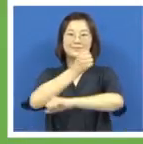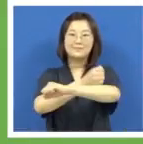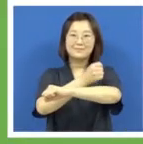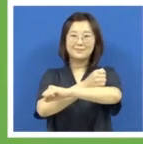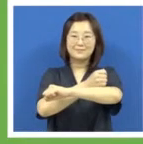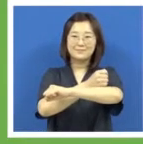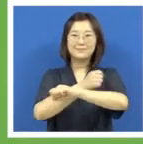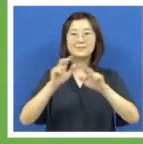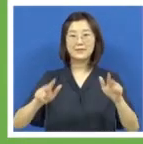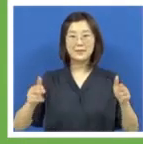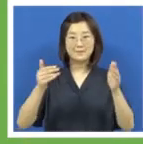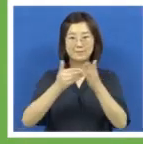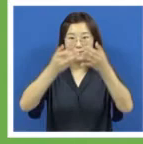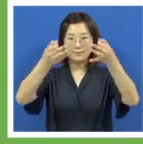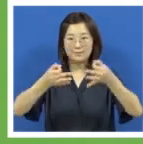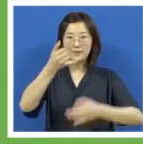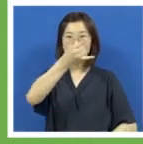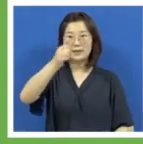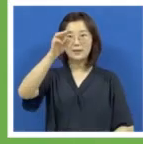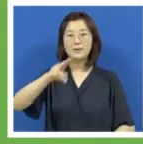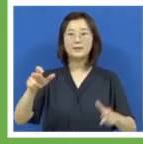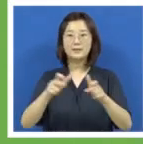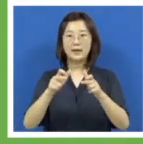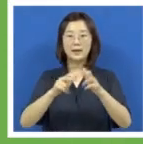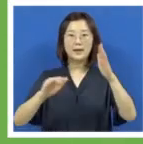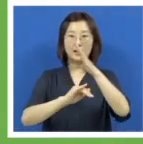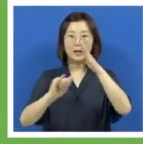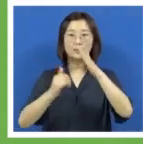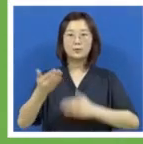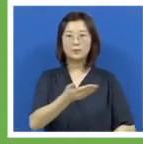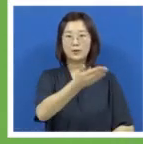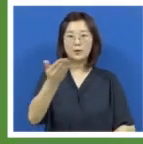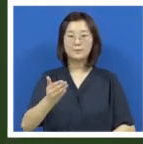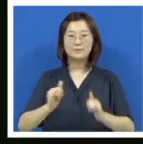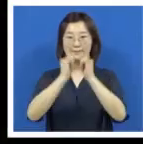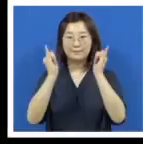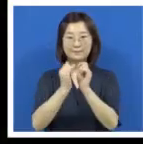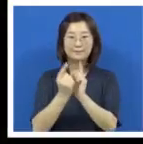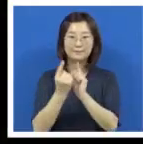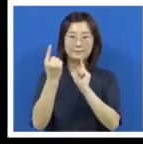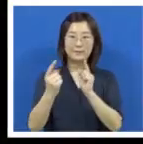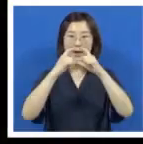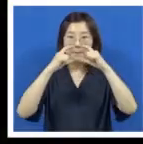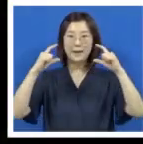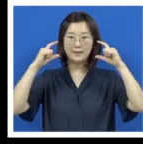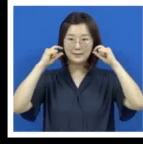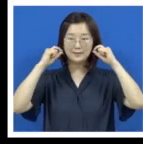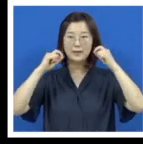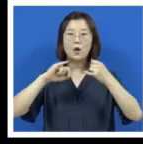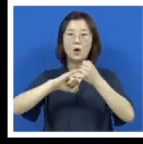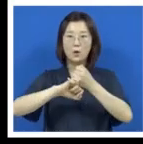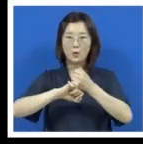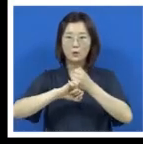수고하셨습니다 지금까지 시청해주신 세종시 장애의 제 6가 중 본 사회적 거리두기 마스크